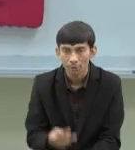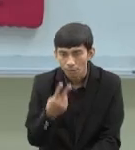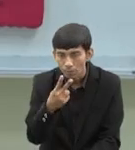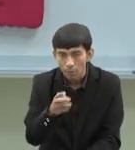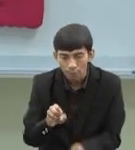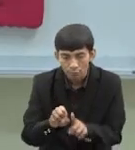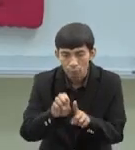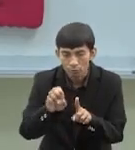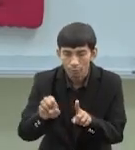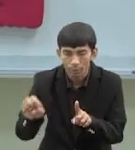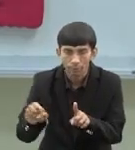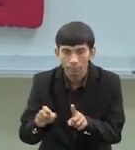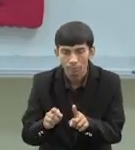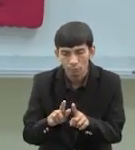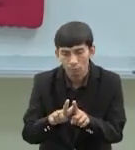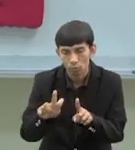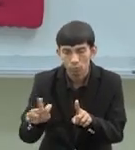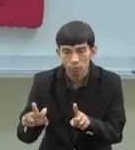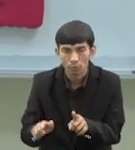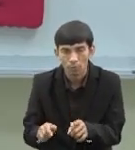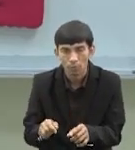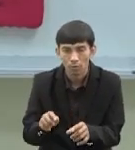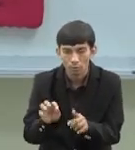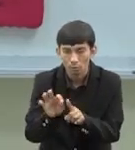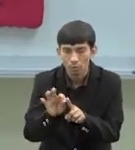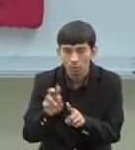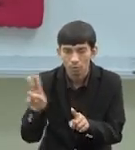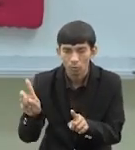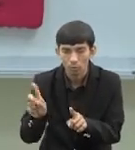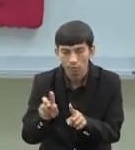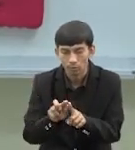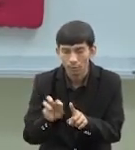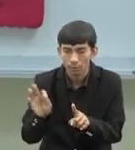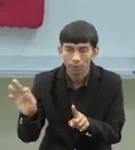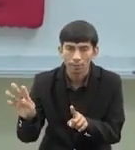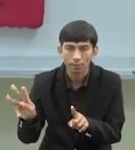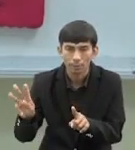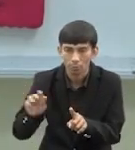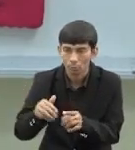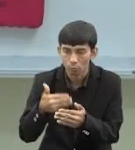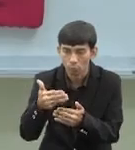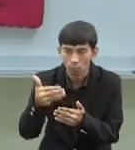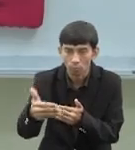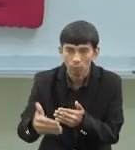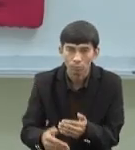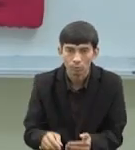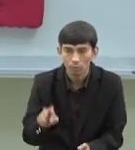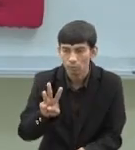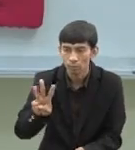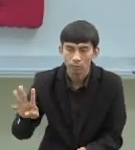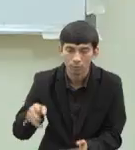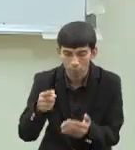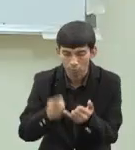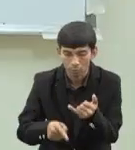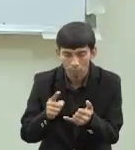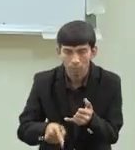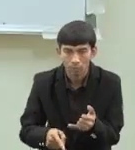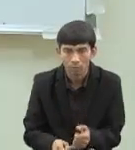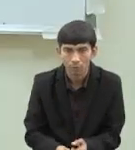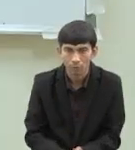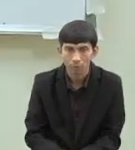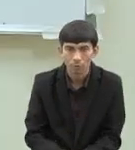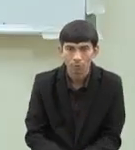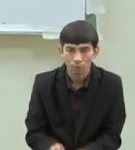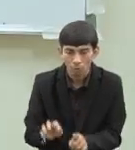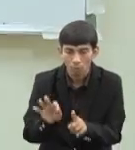Chân con mơ chùm nạp chuôn ấy con á. Con chè chăm bị chùm nạp chuôn vẹt tì mùi á. Vẹt tì bì vẹt tì bây bà to là hô. Tà đòi vẹt trong cao cư nông